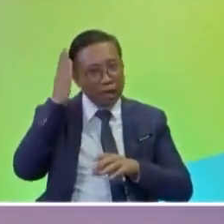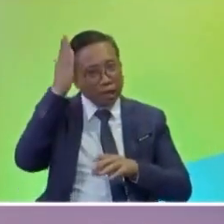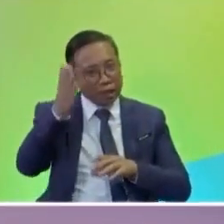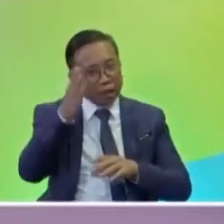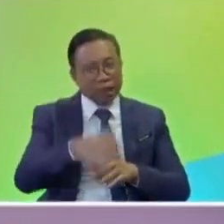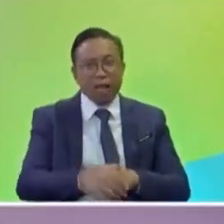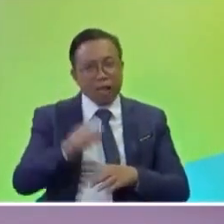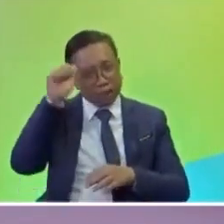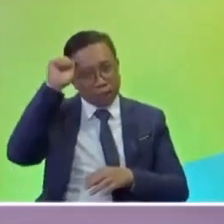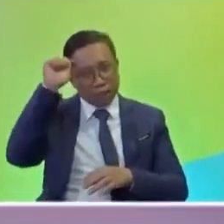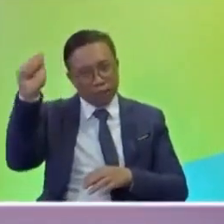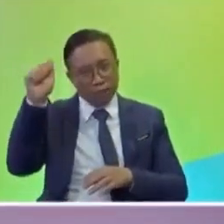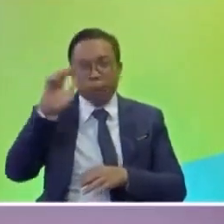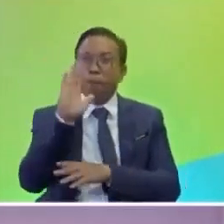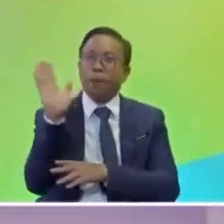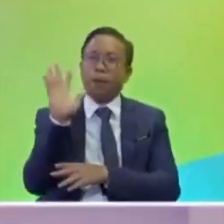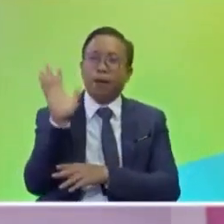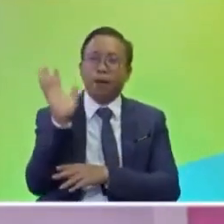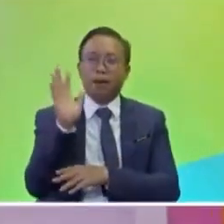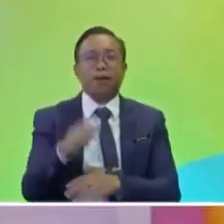datang. Assalamualaikum.